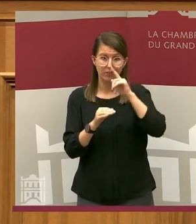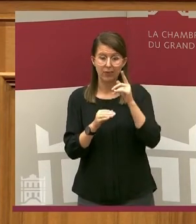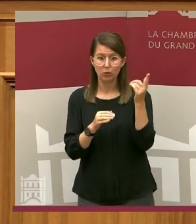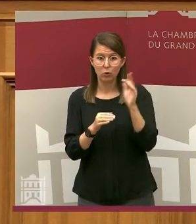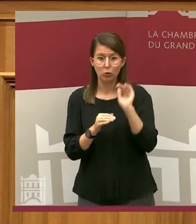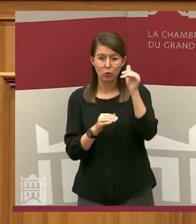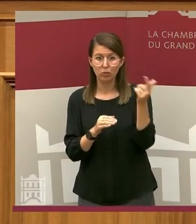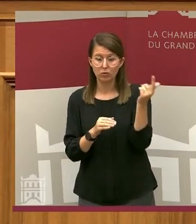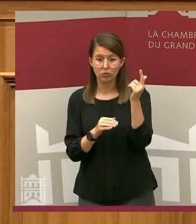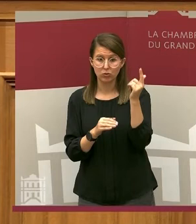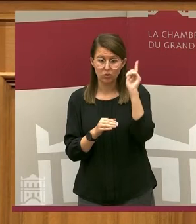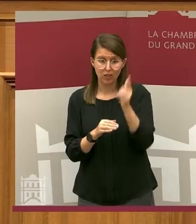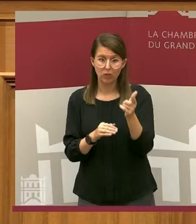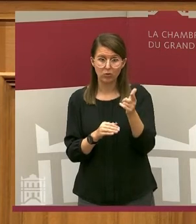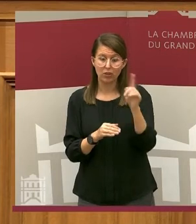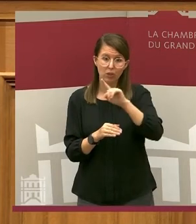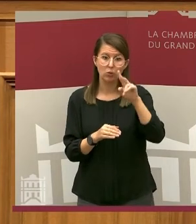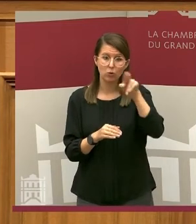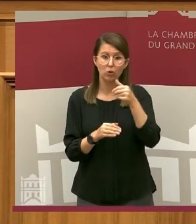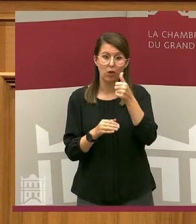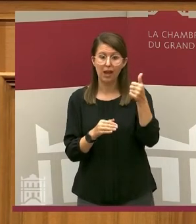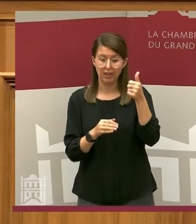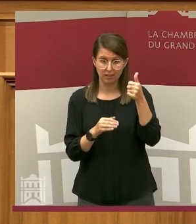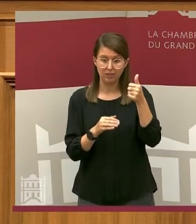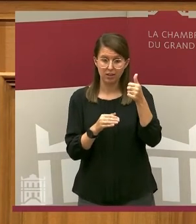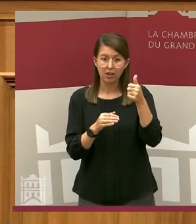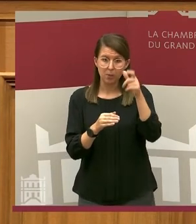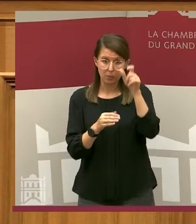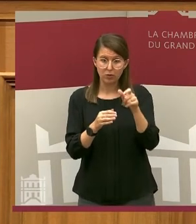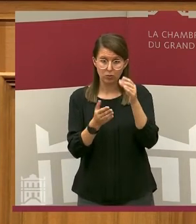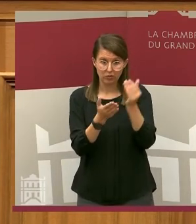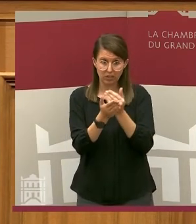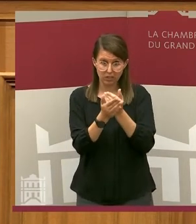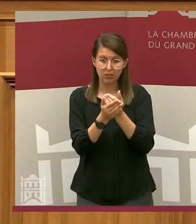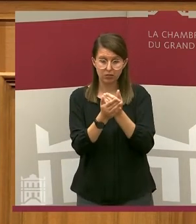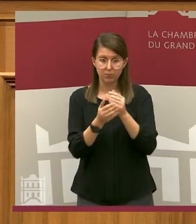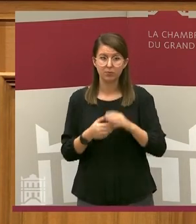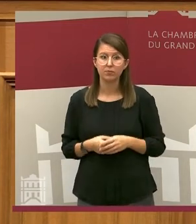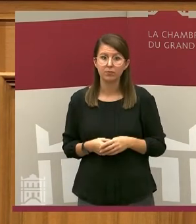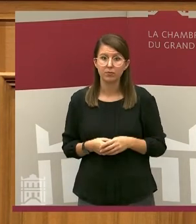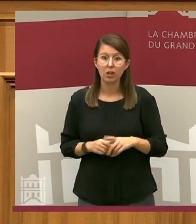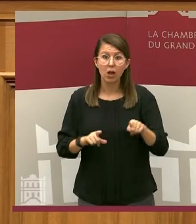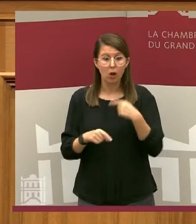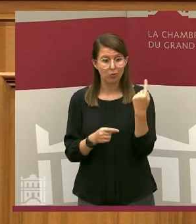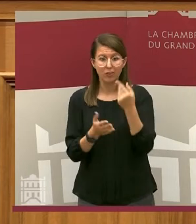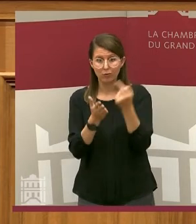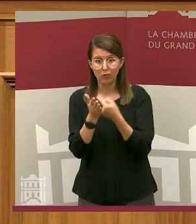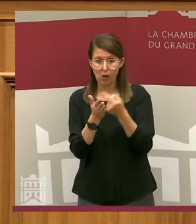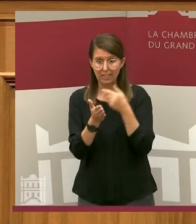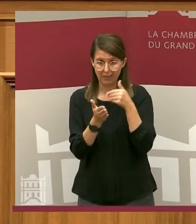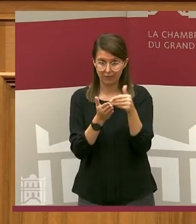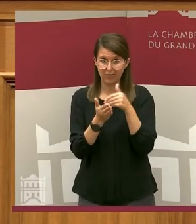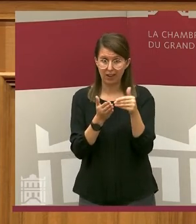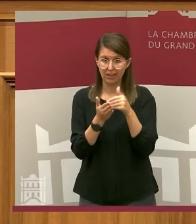Euro pro Person verdient, bis rob auf 49%. Und wir bleiben noch bei unserer Forderung von einem